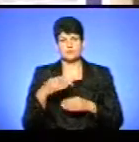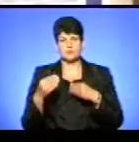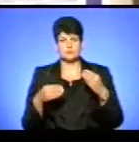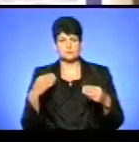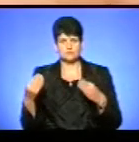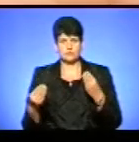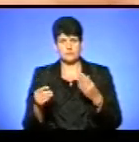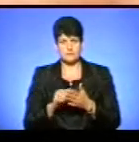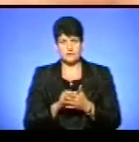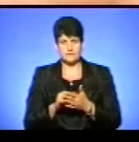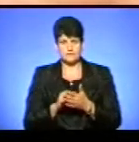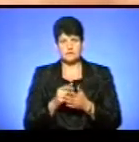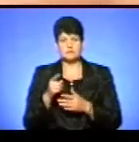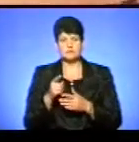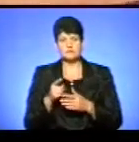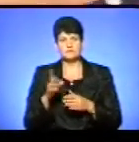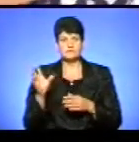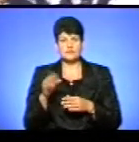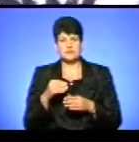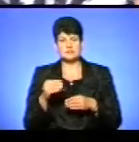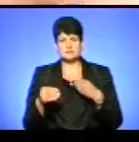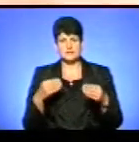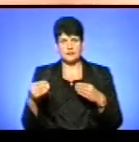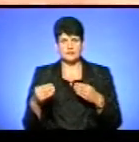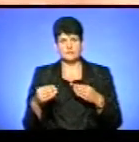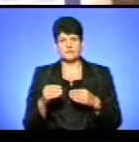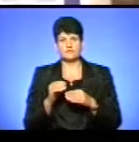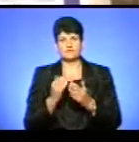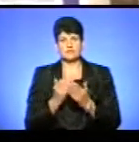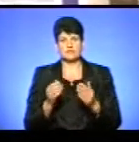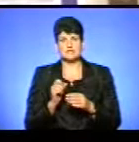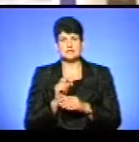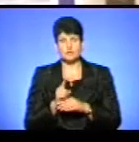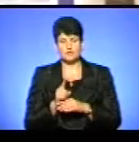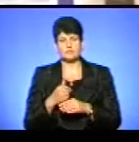методичні матеріали. Але весь розвитковий матеріал вчитель замовить і ми купимо